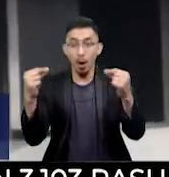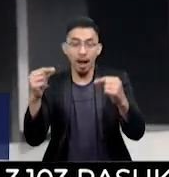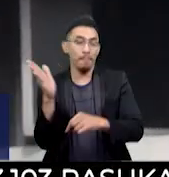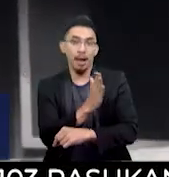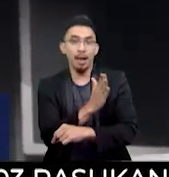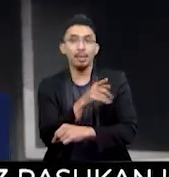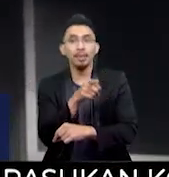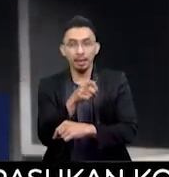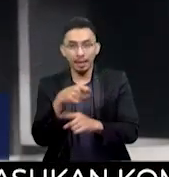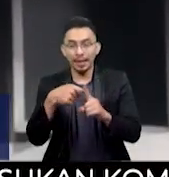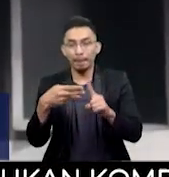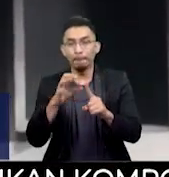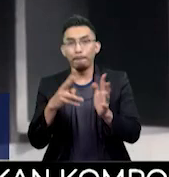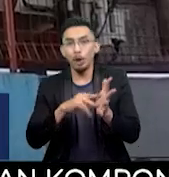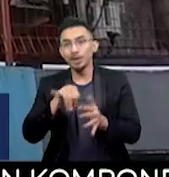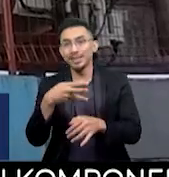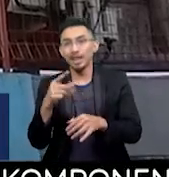Kebonjeruk, Jakarta Barat.